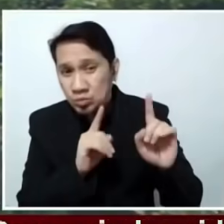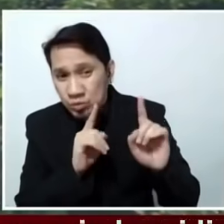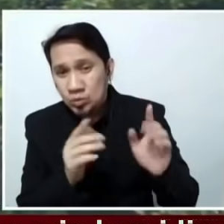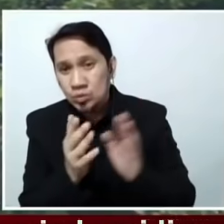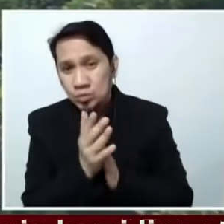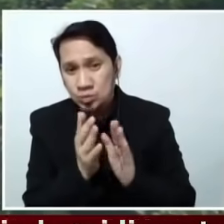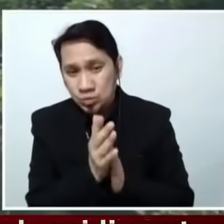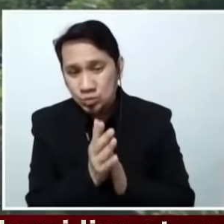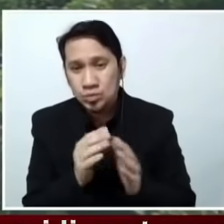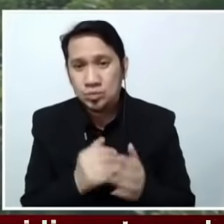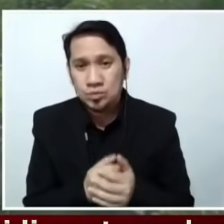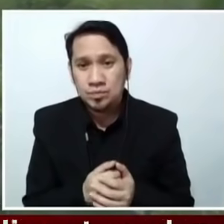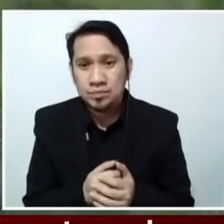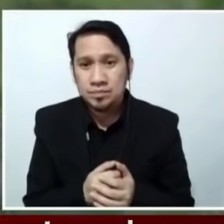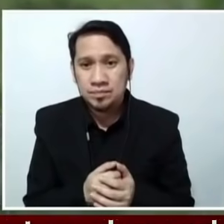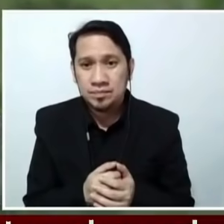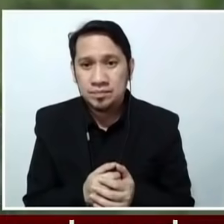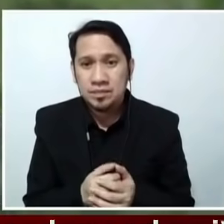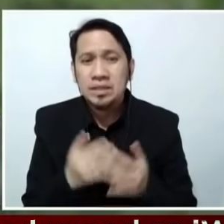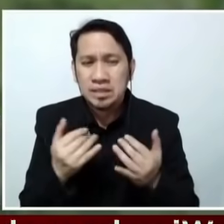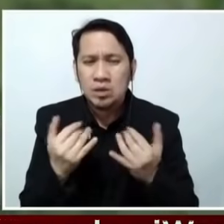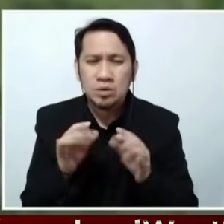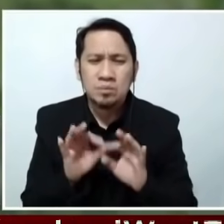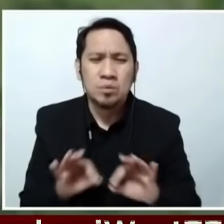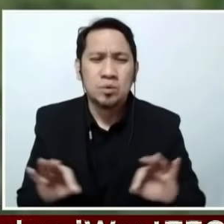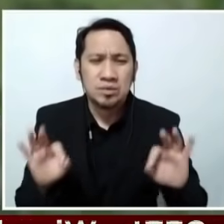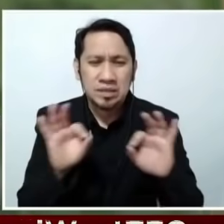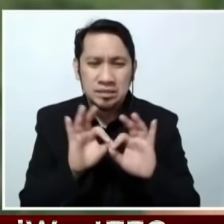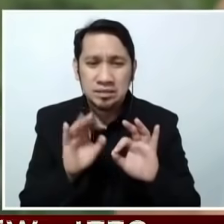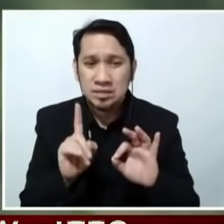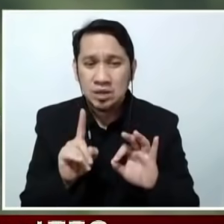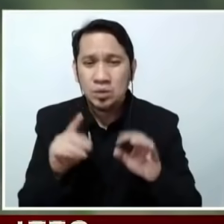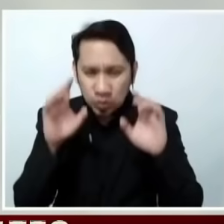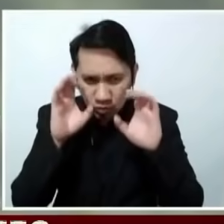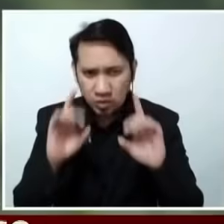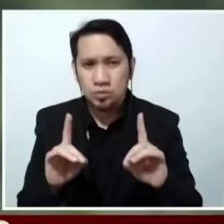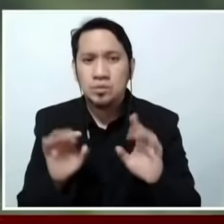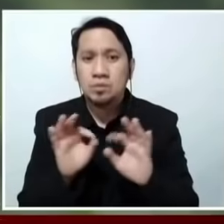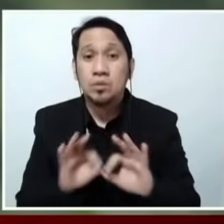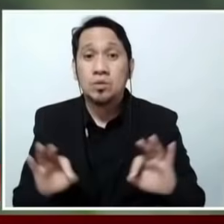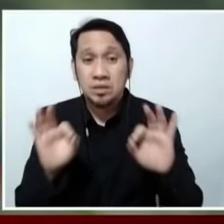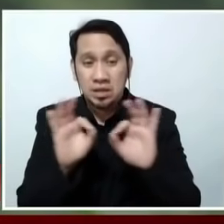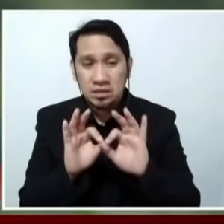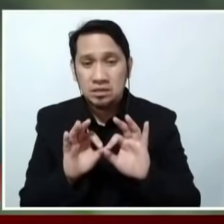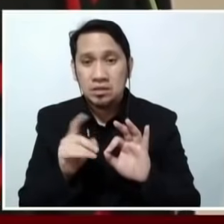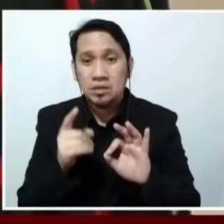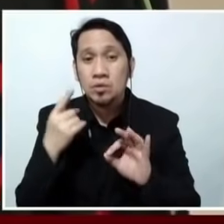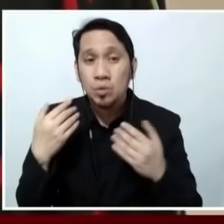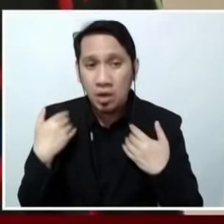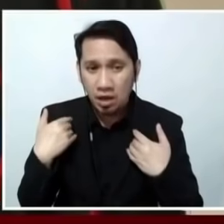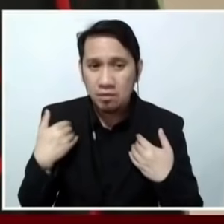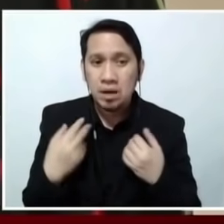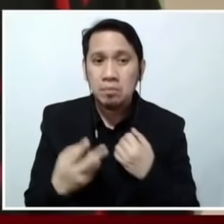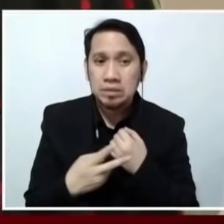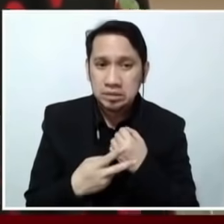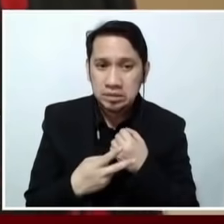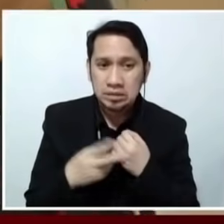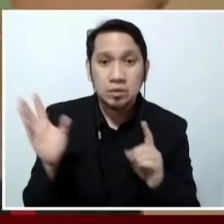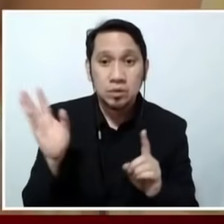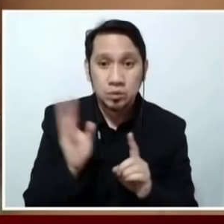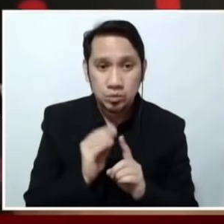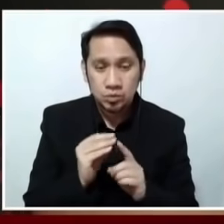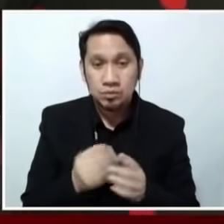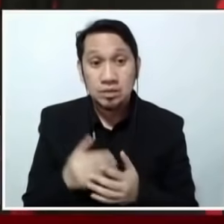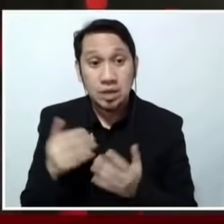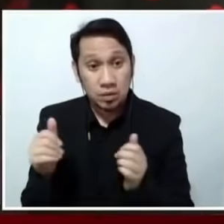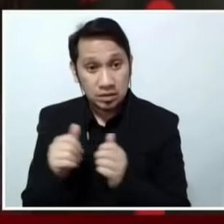pa mag-distance learning. Mahalaga po talaga sa amin yung edukasyon para ma-preserve po yung mga kultura. Kaagapay ng mga